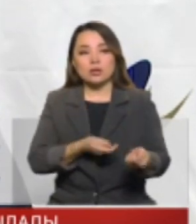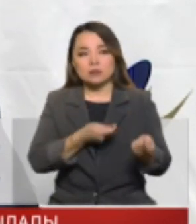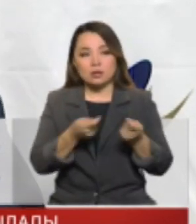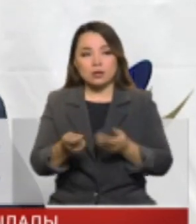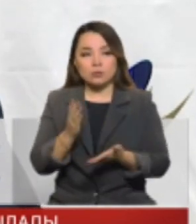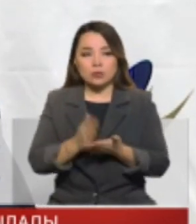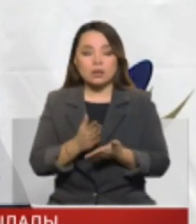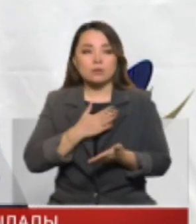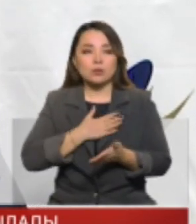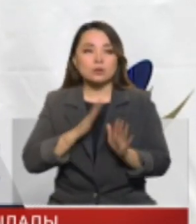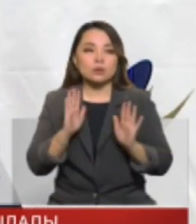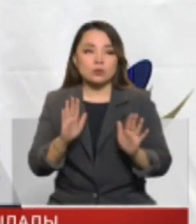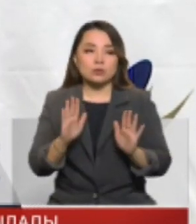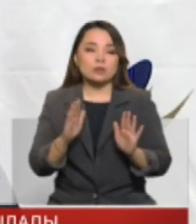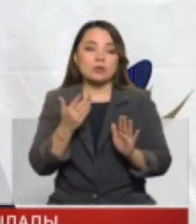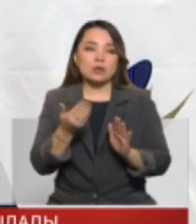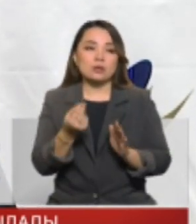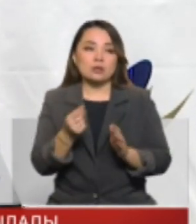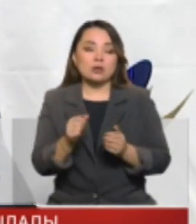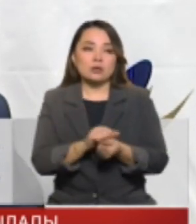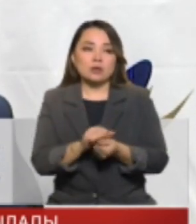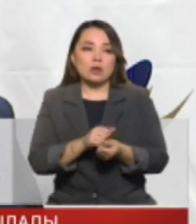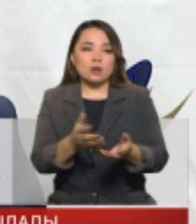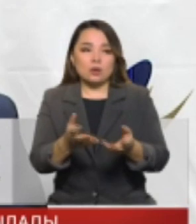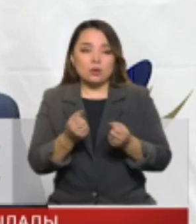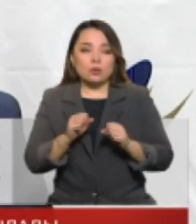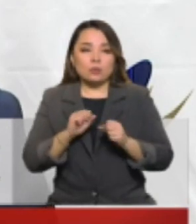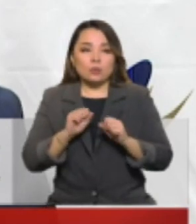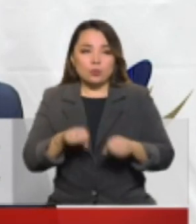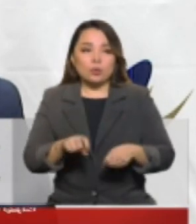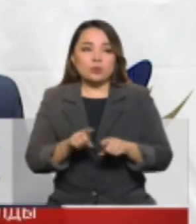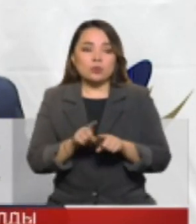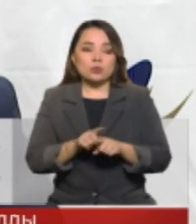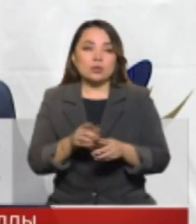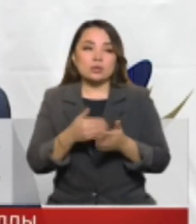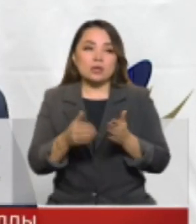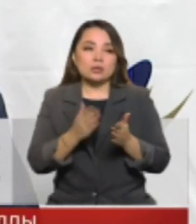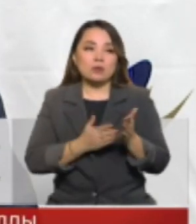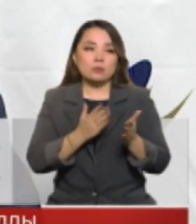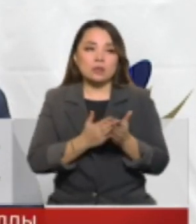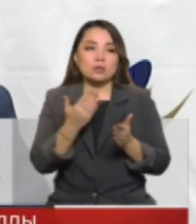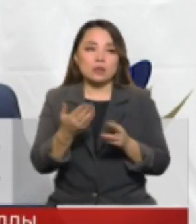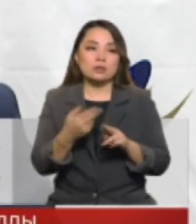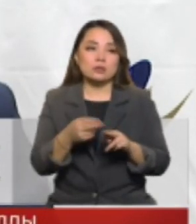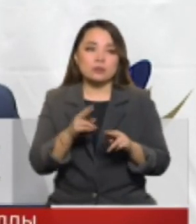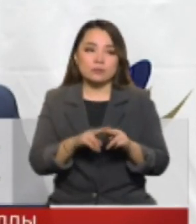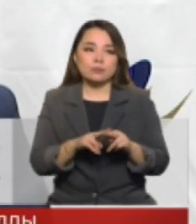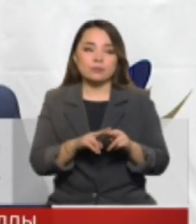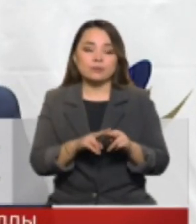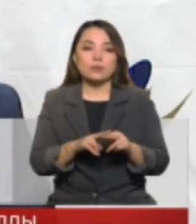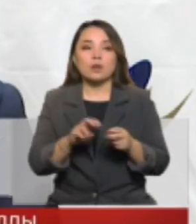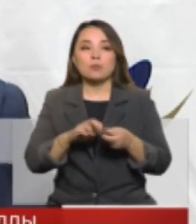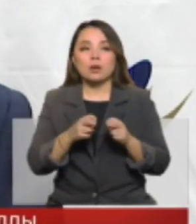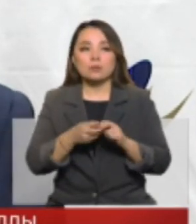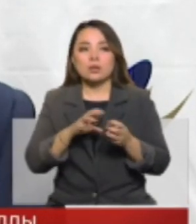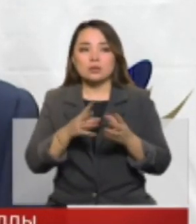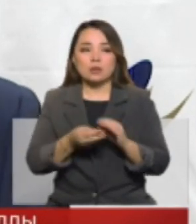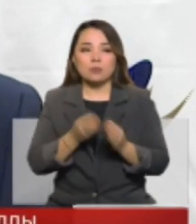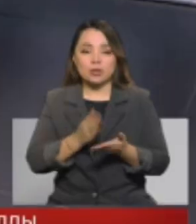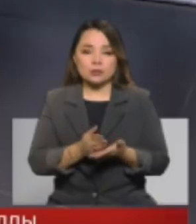бізде қағазбен алып келу мүмкіншілігі жойылып тастаған. Сондықтан бұл жағынан да проблемалар бар.